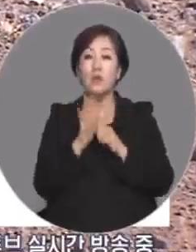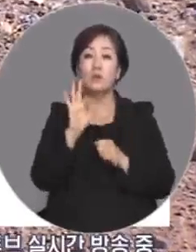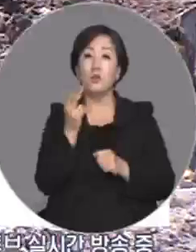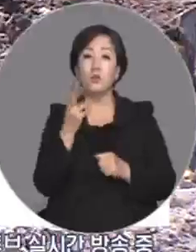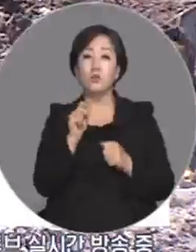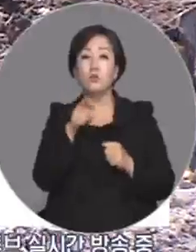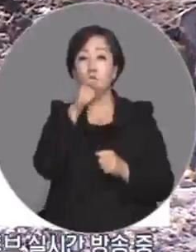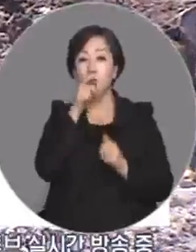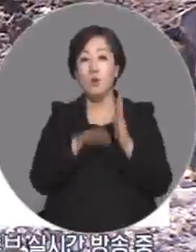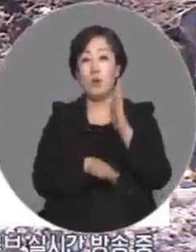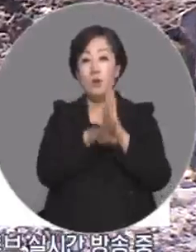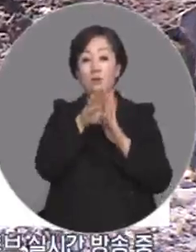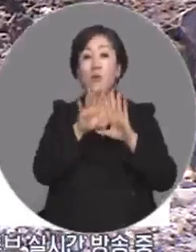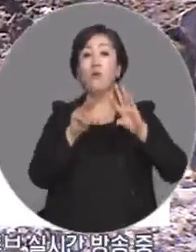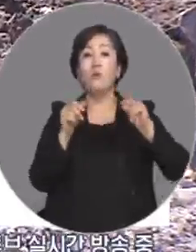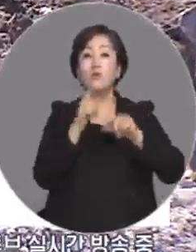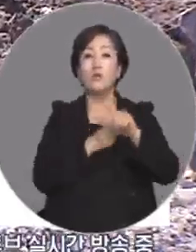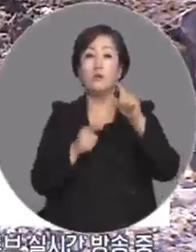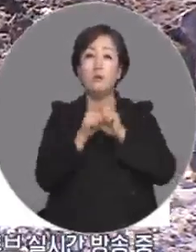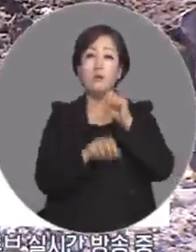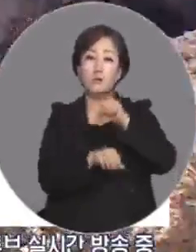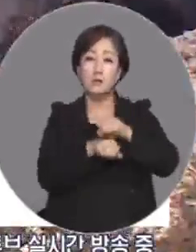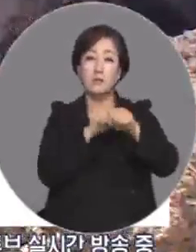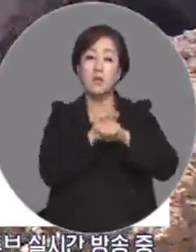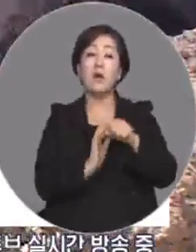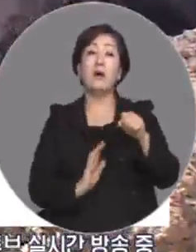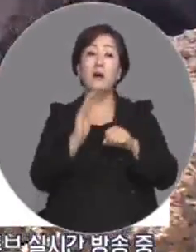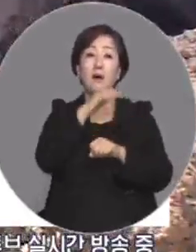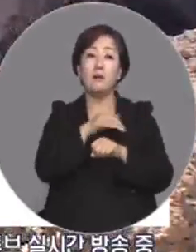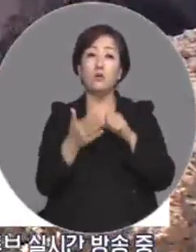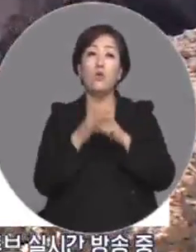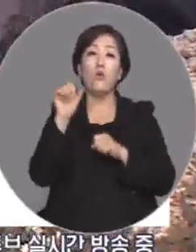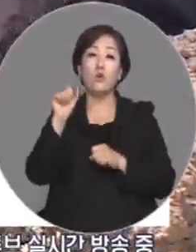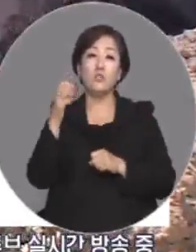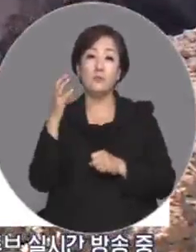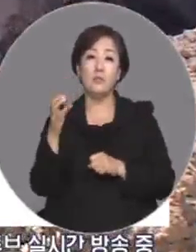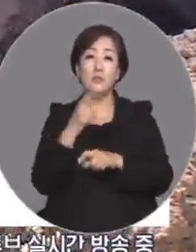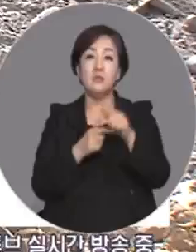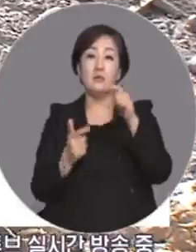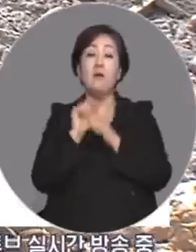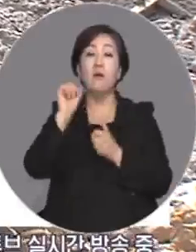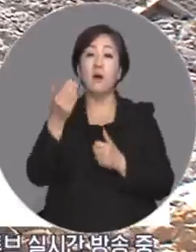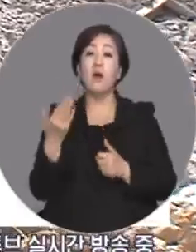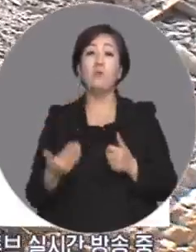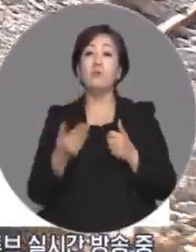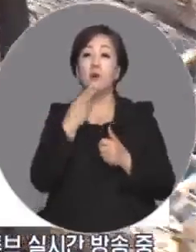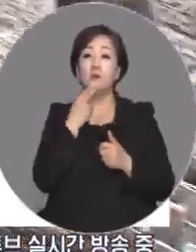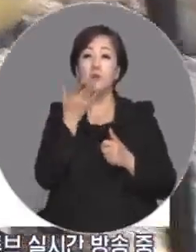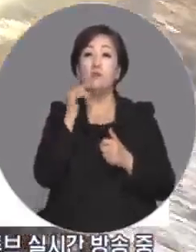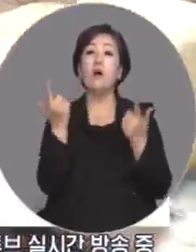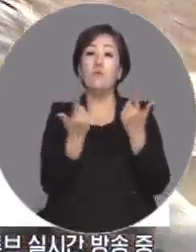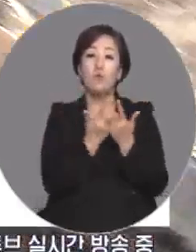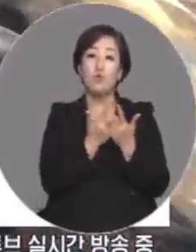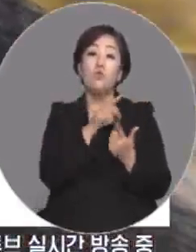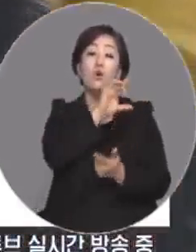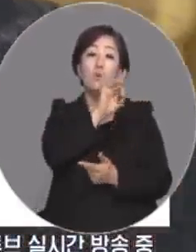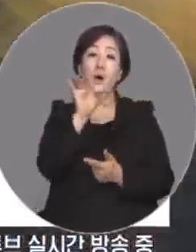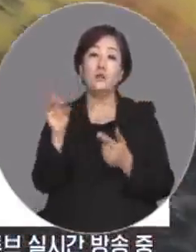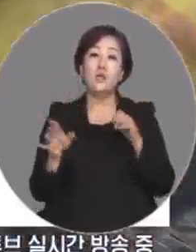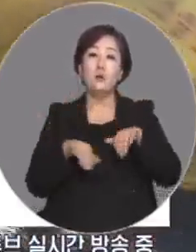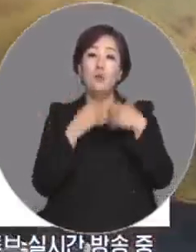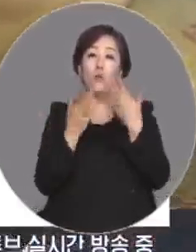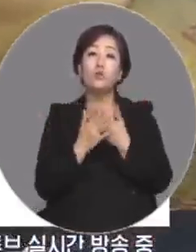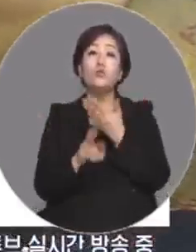용수로보다 높게 성토할 수 없거나 50cm 이상은 허가 없이 성토할 수 있지만 북구를 비롯해 울산 곳곳에서